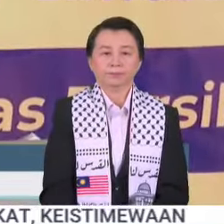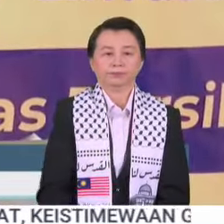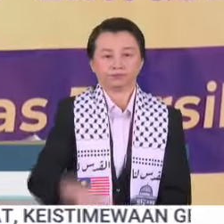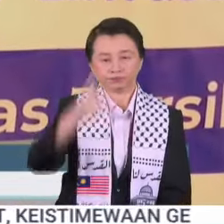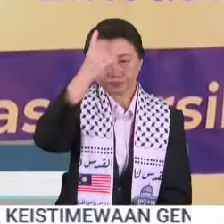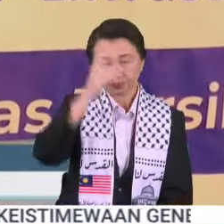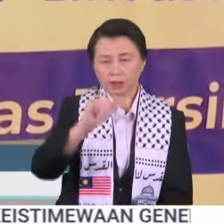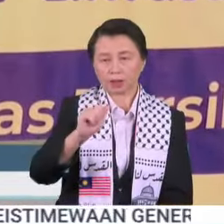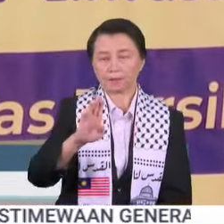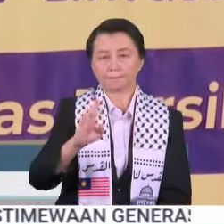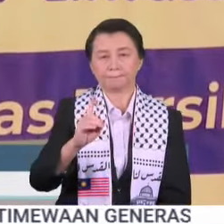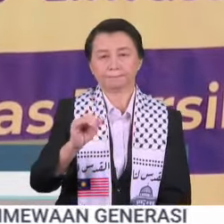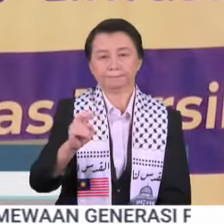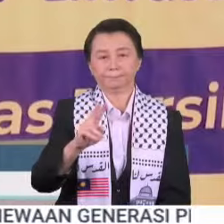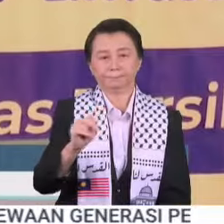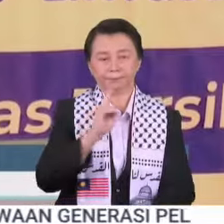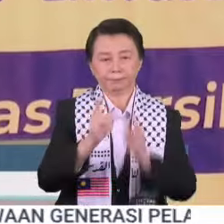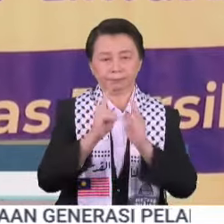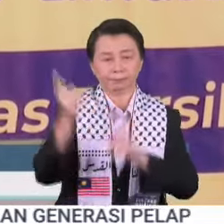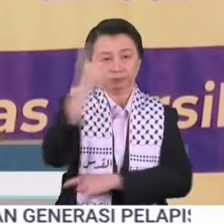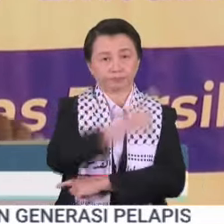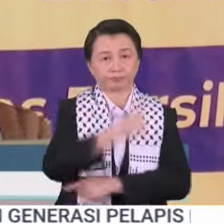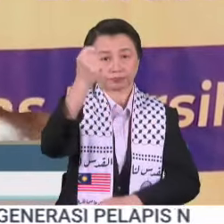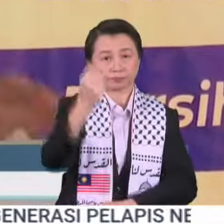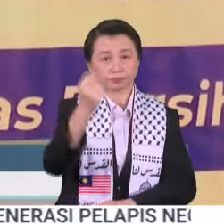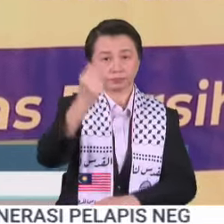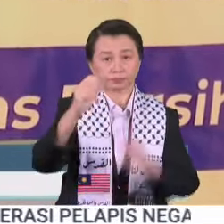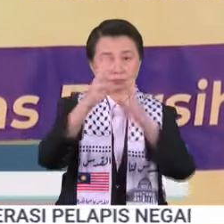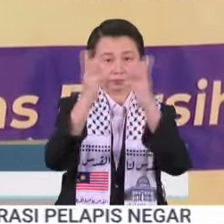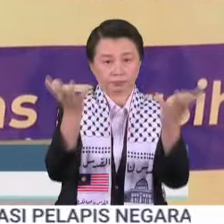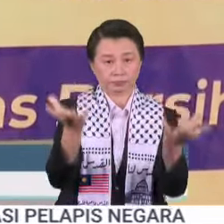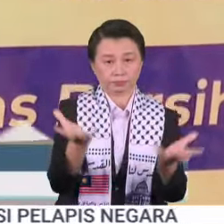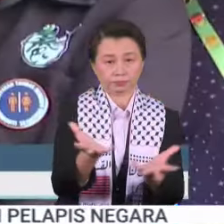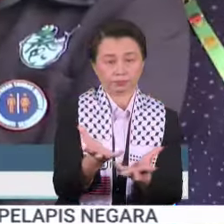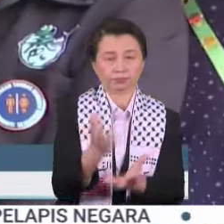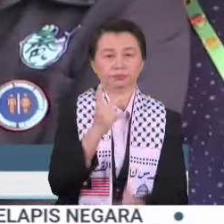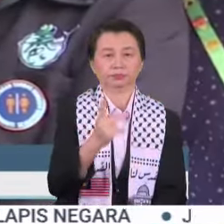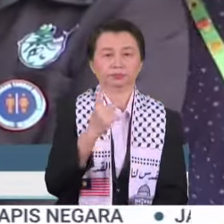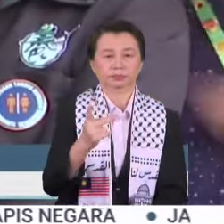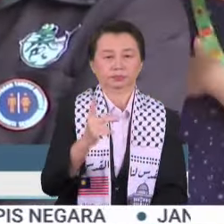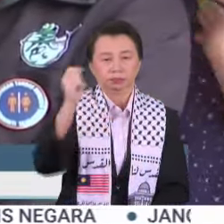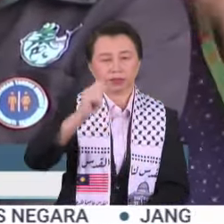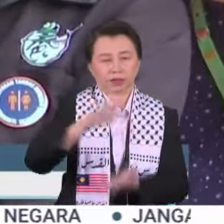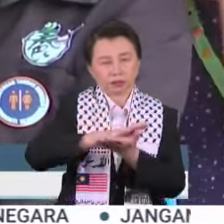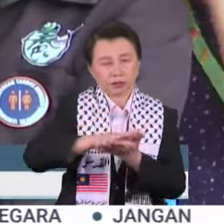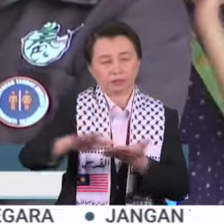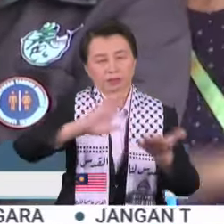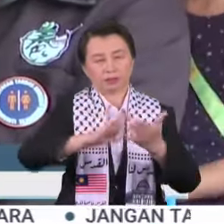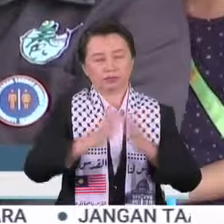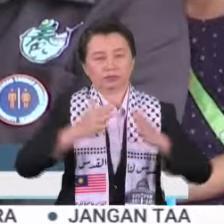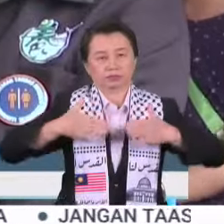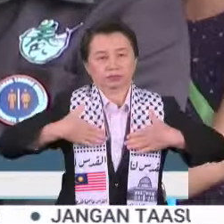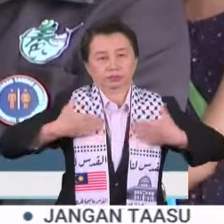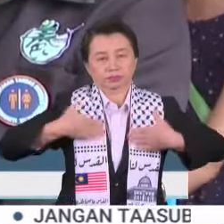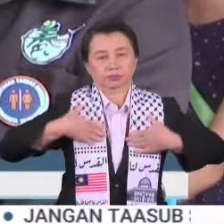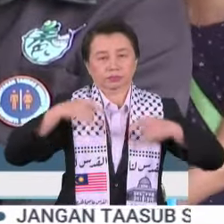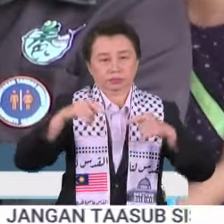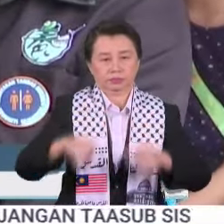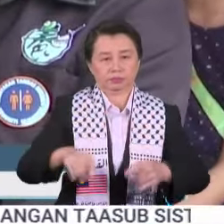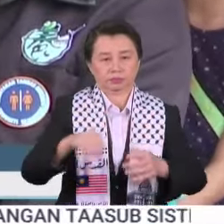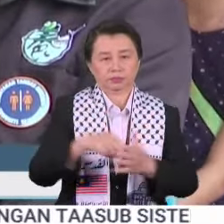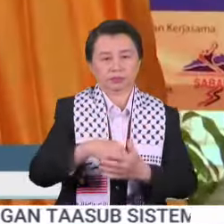Dato' Abidin berucap dalam majlis sambutan Hari Tandas Sedunia peringkat Bandaraya Kota Kinabalu Tandas Bersih Komuniti Sejahtera di